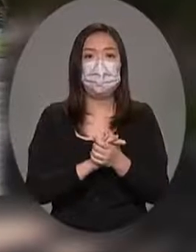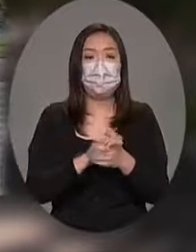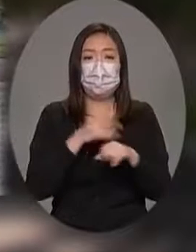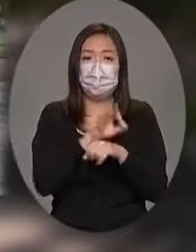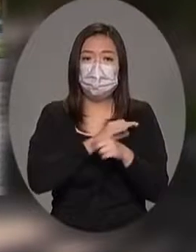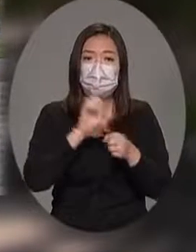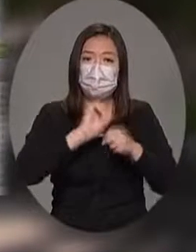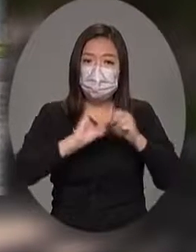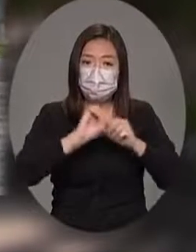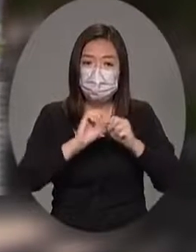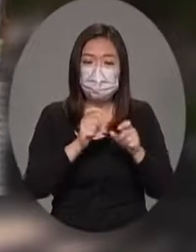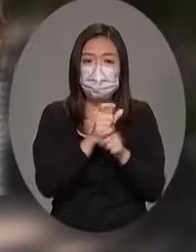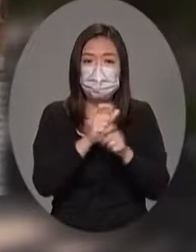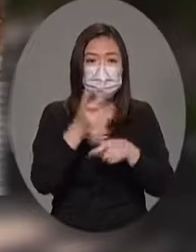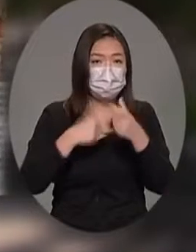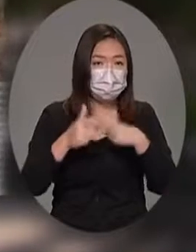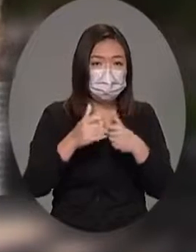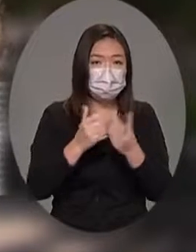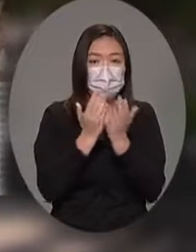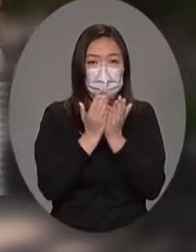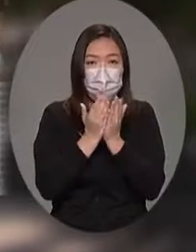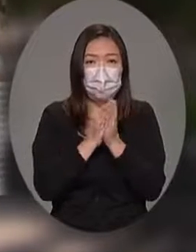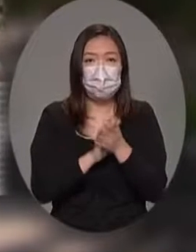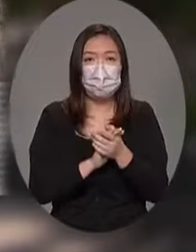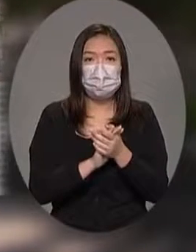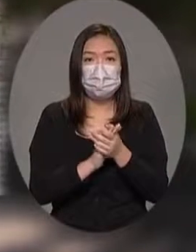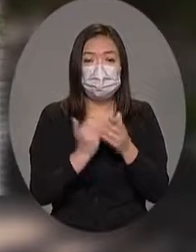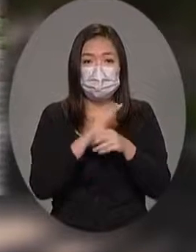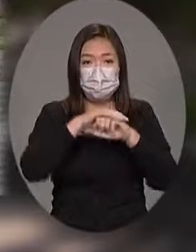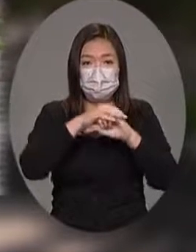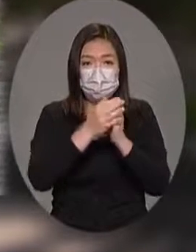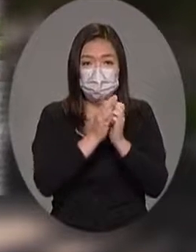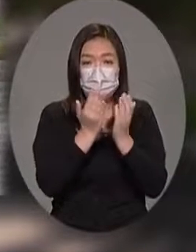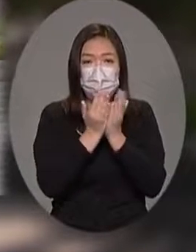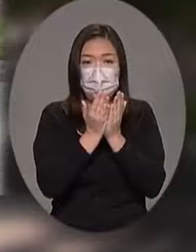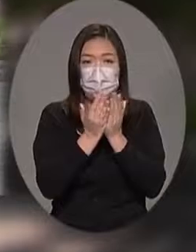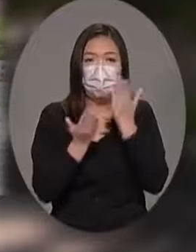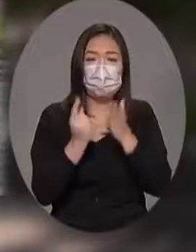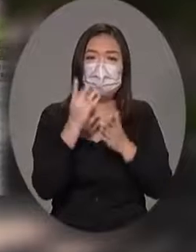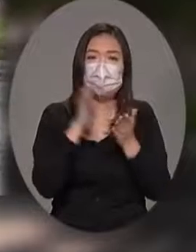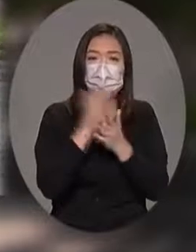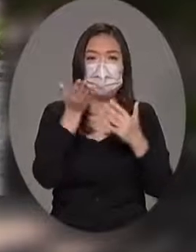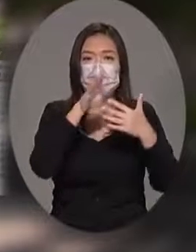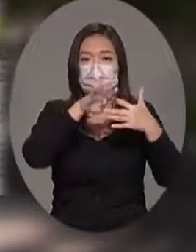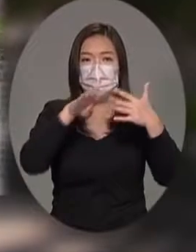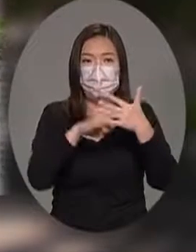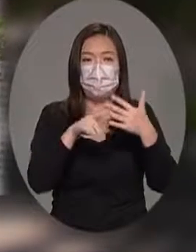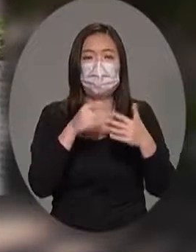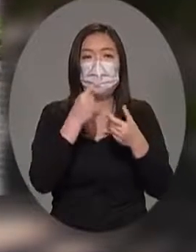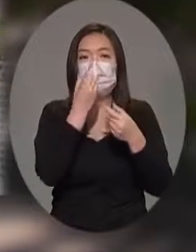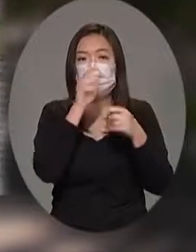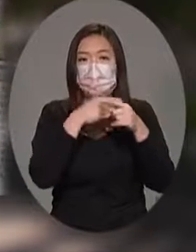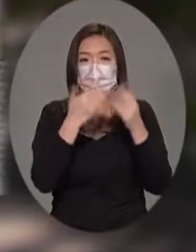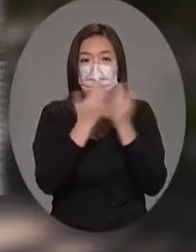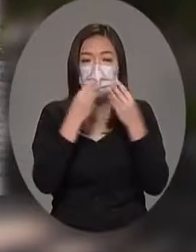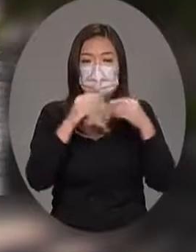學、商業和經濟學科範疇，上榜的過半學科成績比去年顯然滑落，但港大教